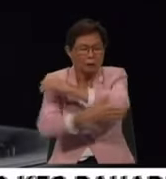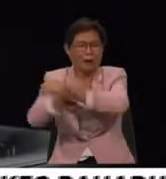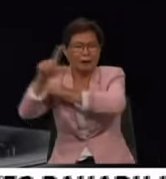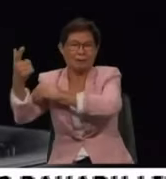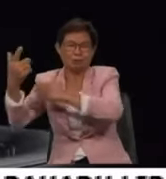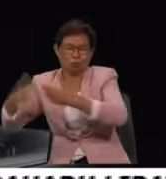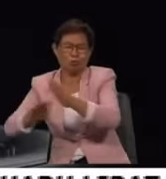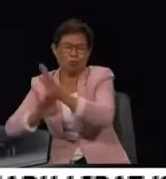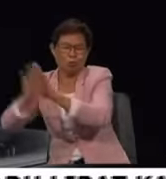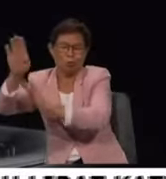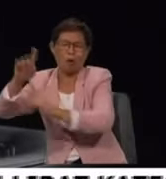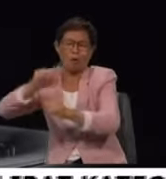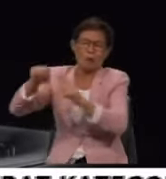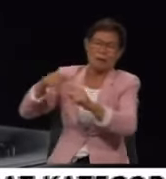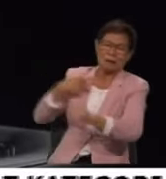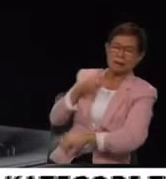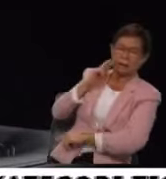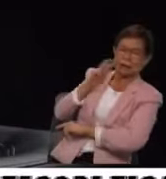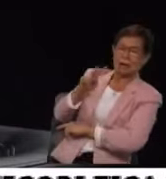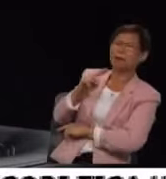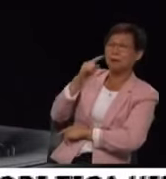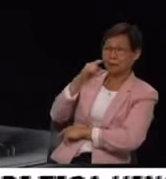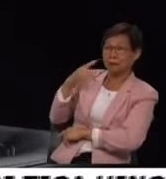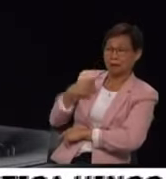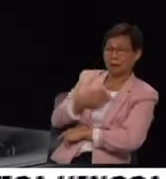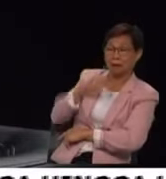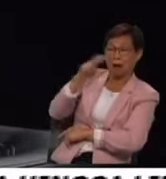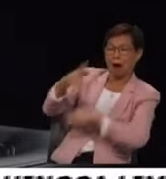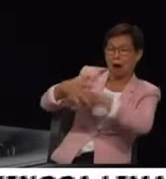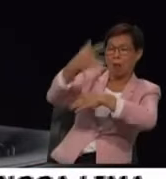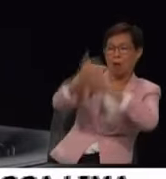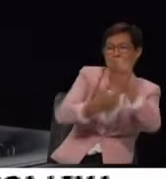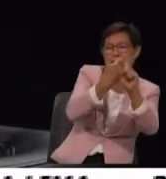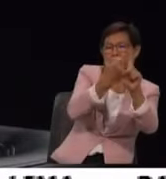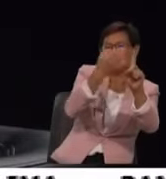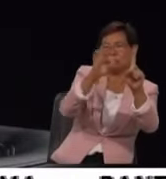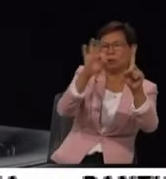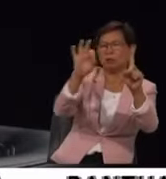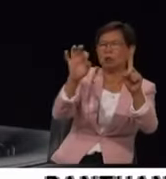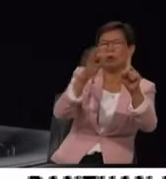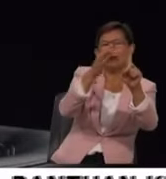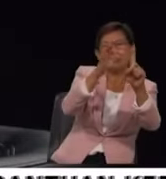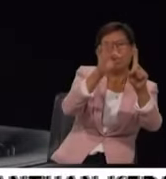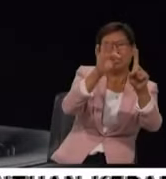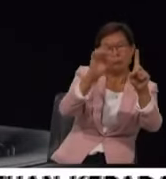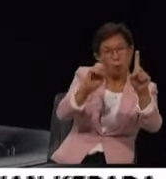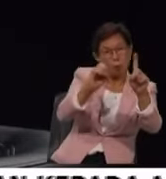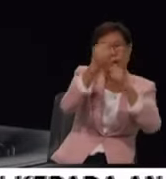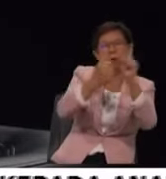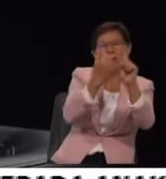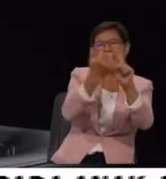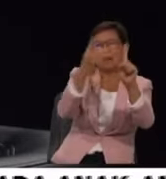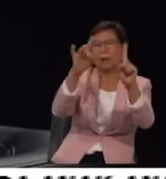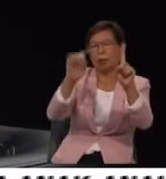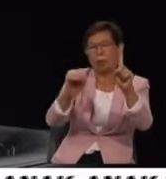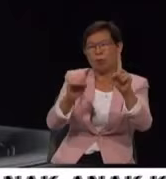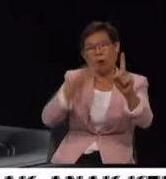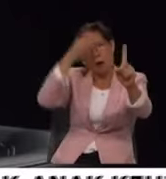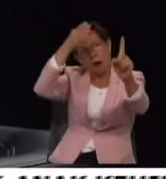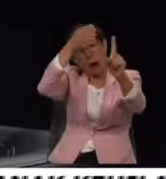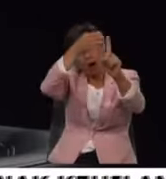sedang membangun. Apabila kita lihat a dalam aa awal 80-an dan 90-an kita telah ke arah negara